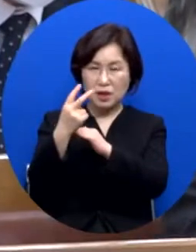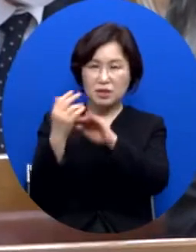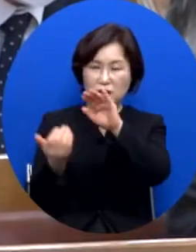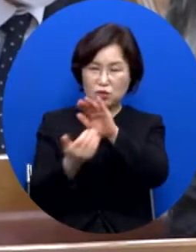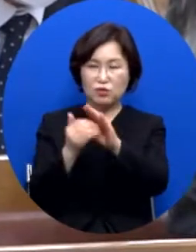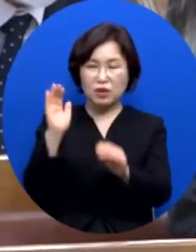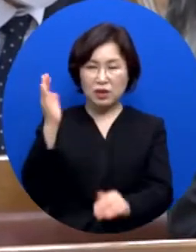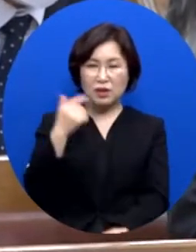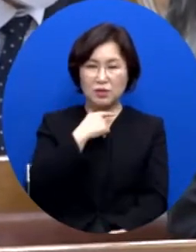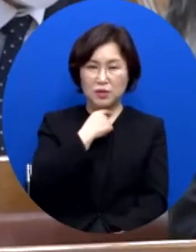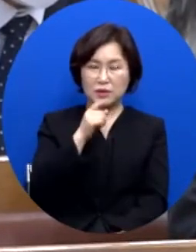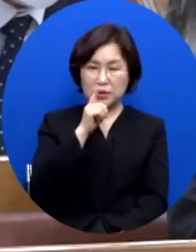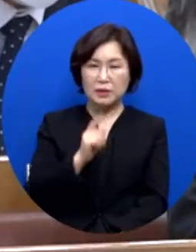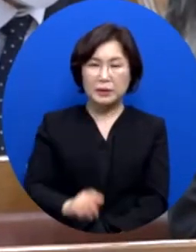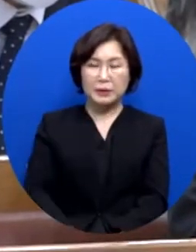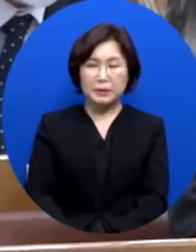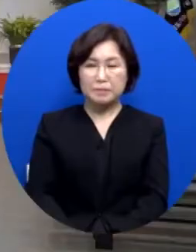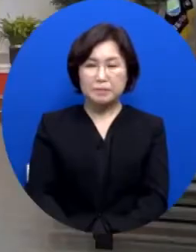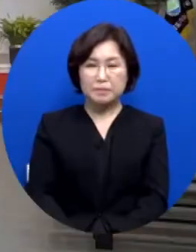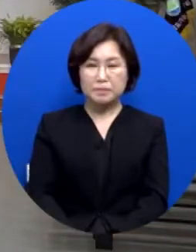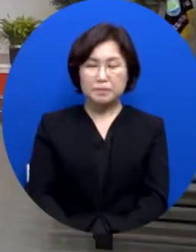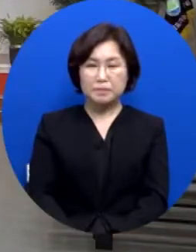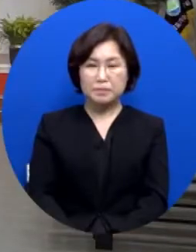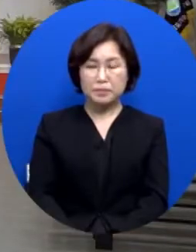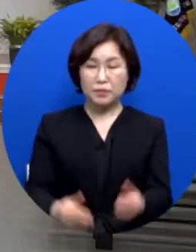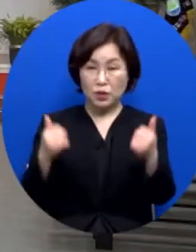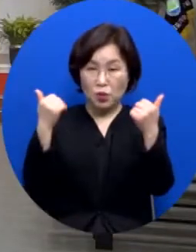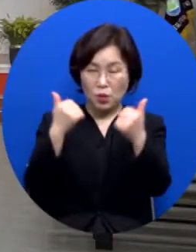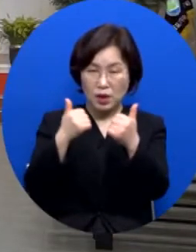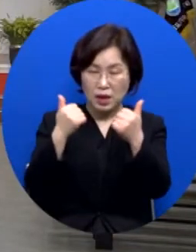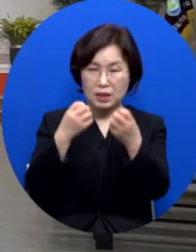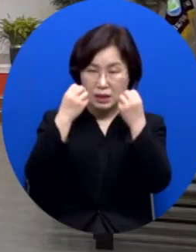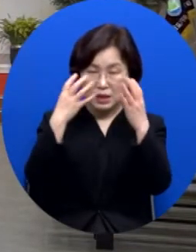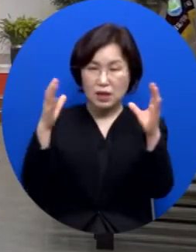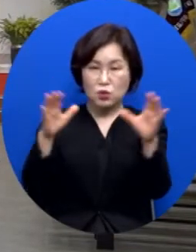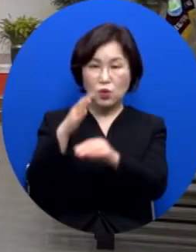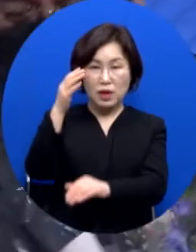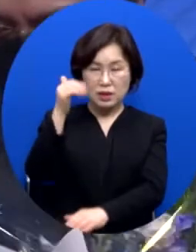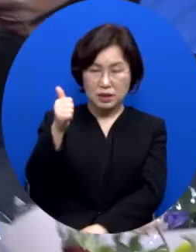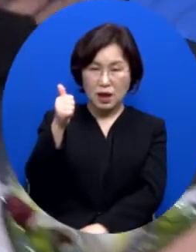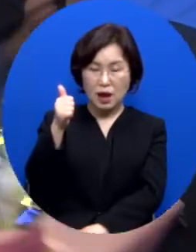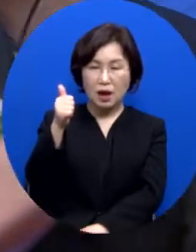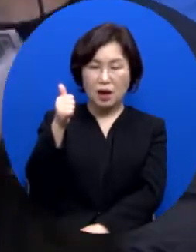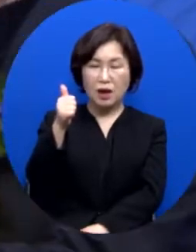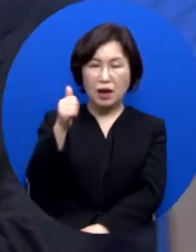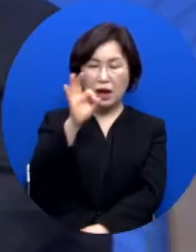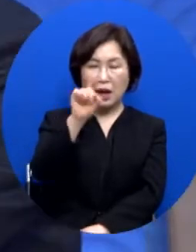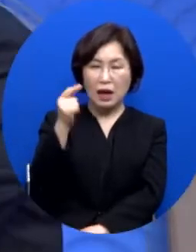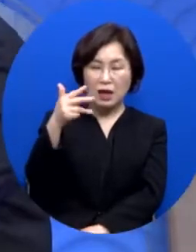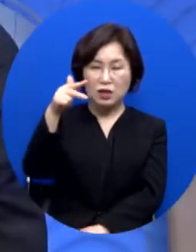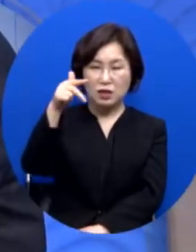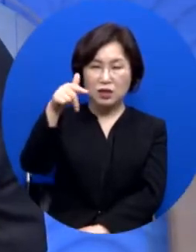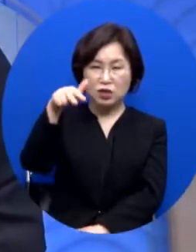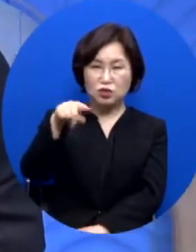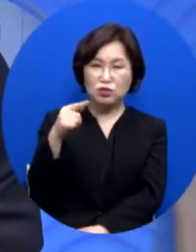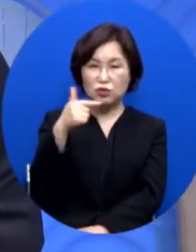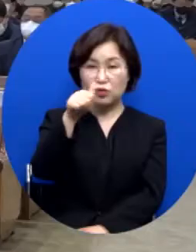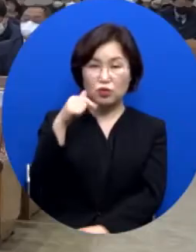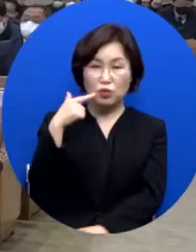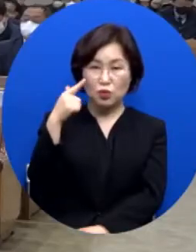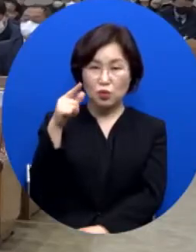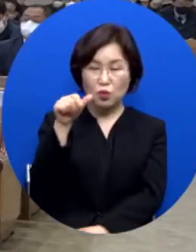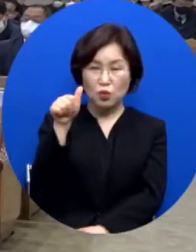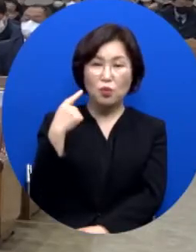임하길 바란다 고 말했습니다 이어진 정기총회에서는 신임 총회장으로 상임회장 안준호 목사 를 추가했습니다